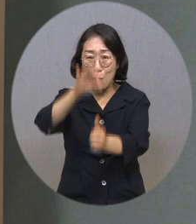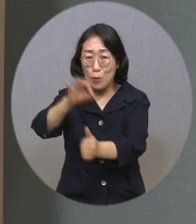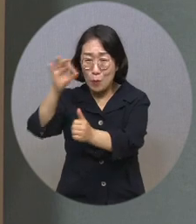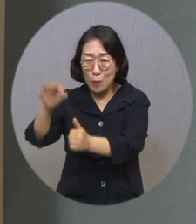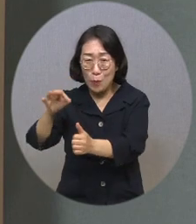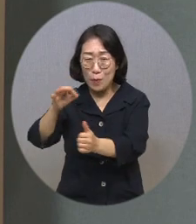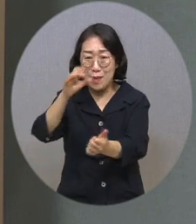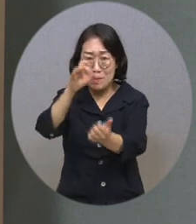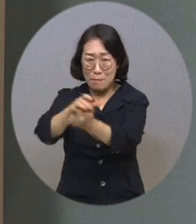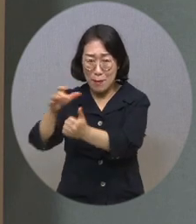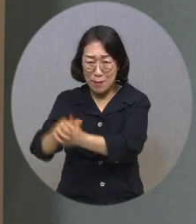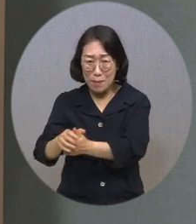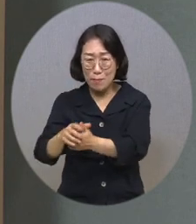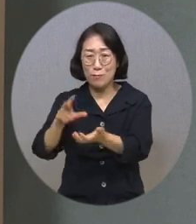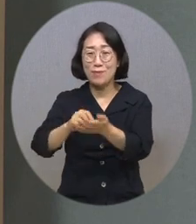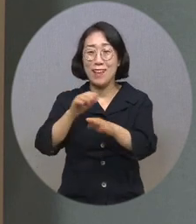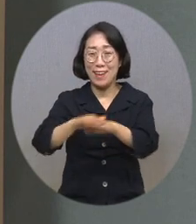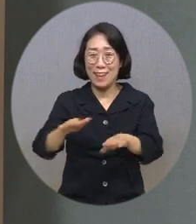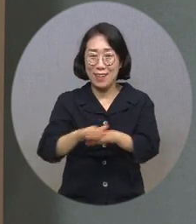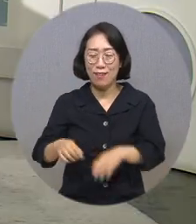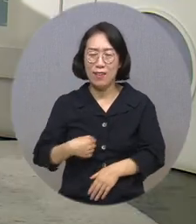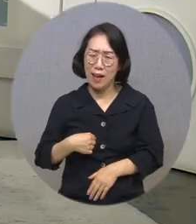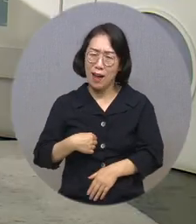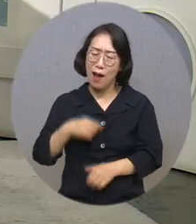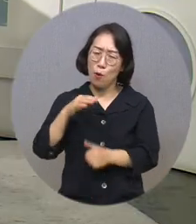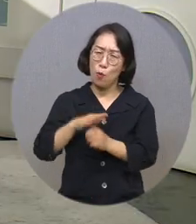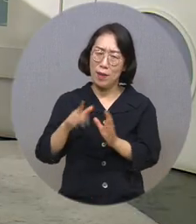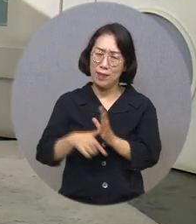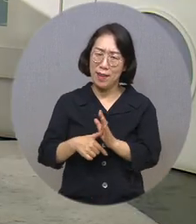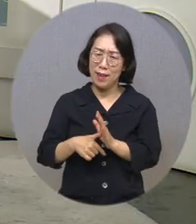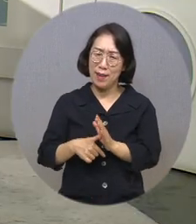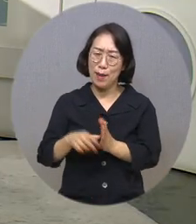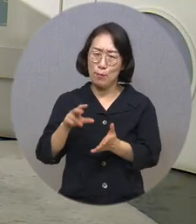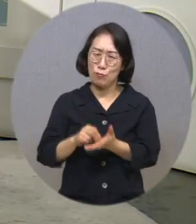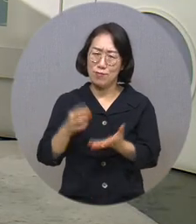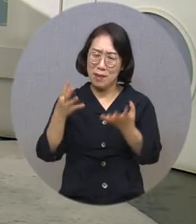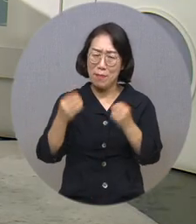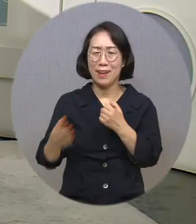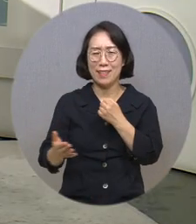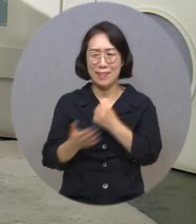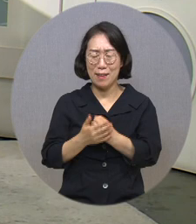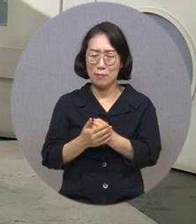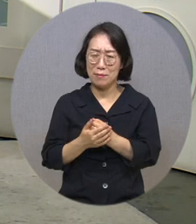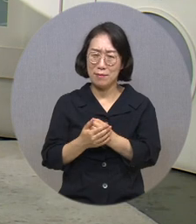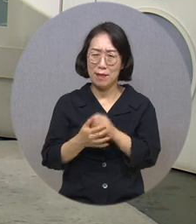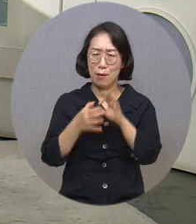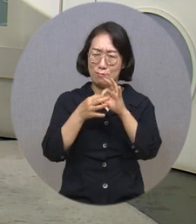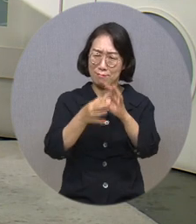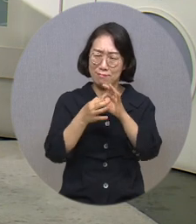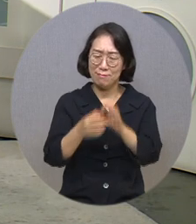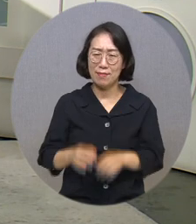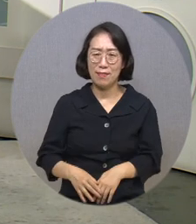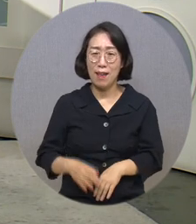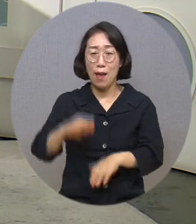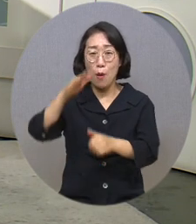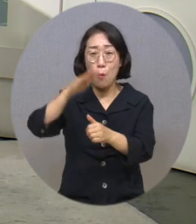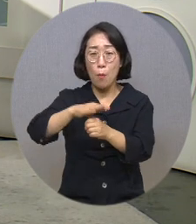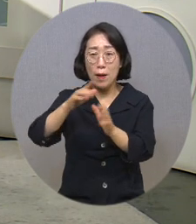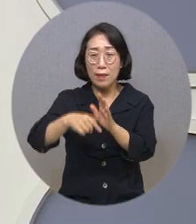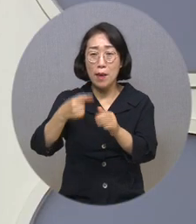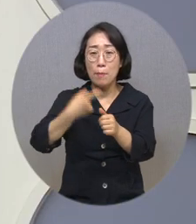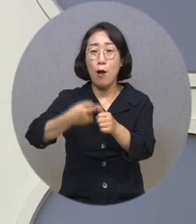총장으로 취임해서 제가 어렸을 때 사고를 많이 쳐서 그런지 아마 그 제가 어렸을 때 별명도